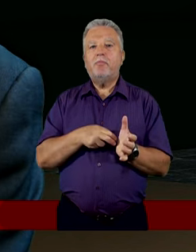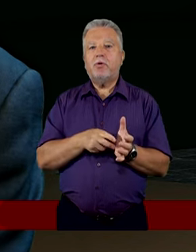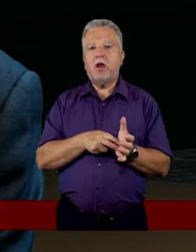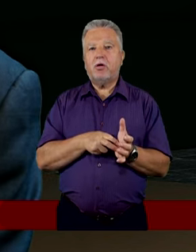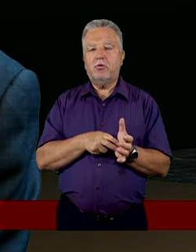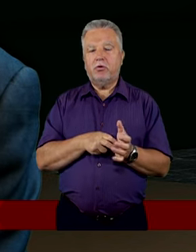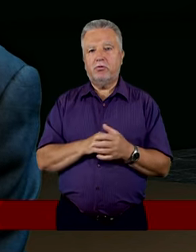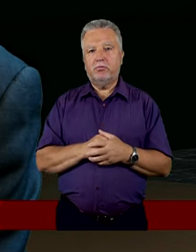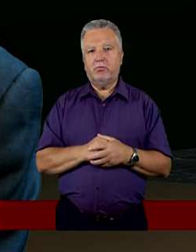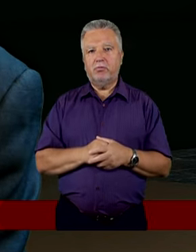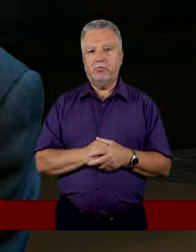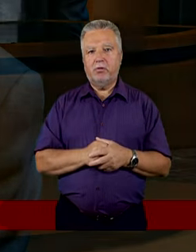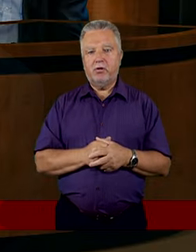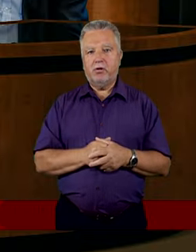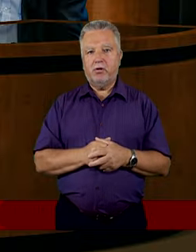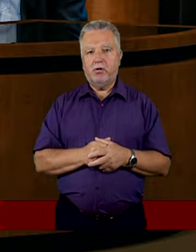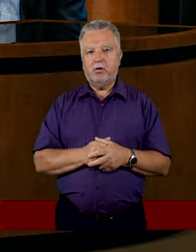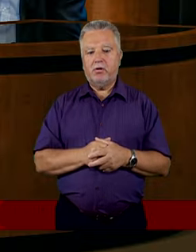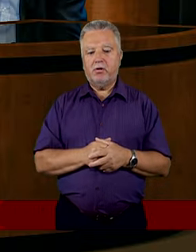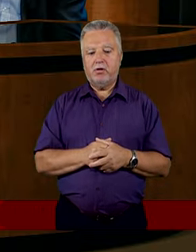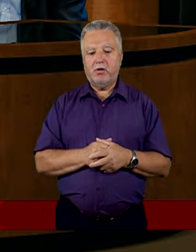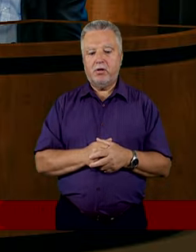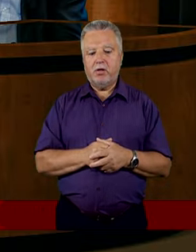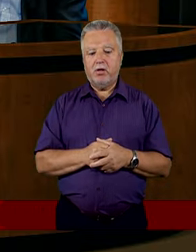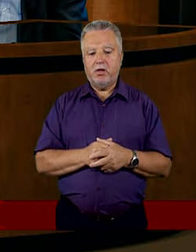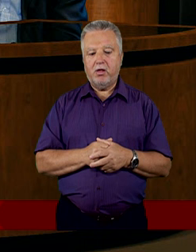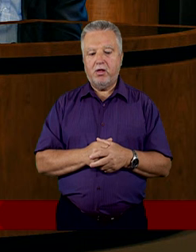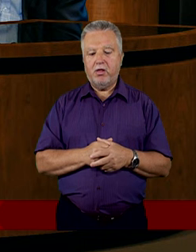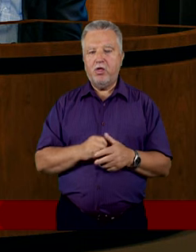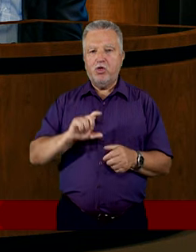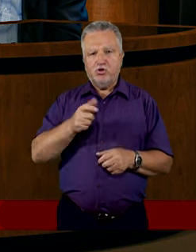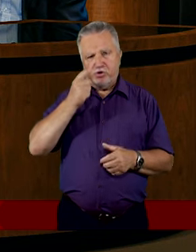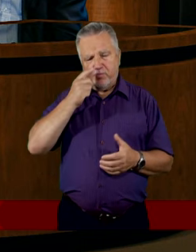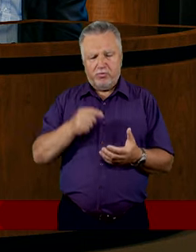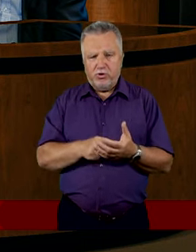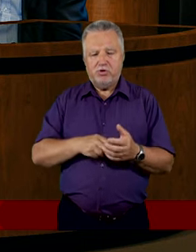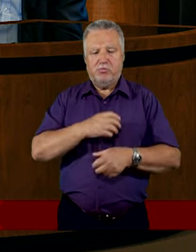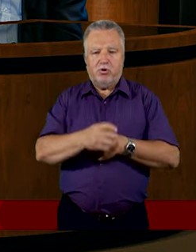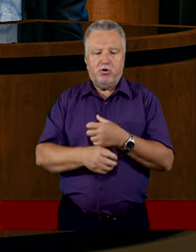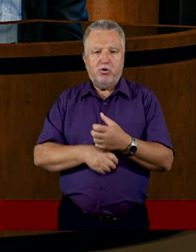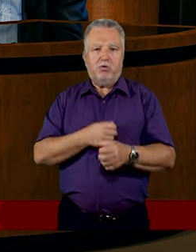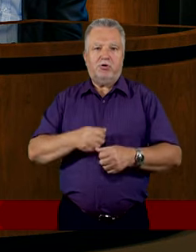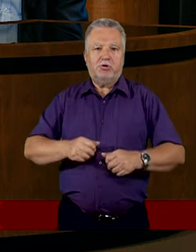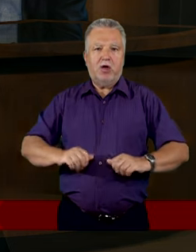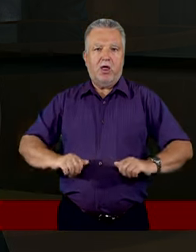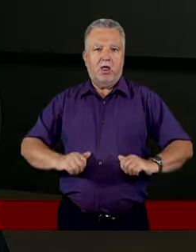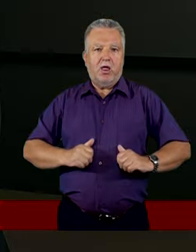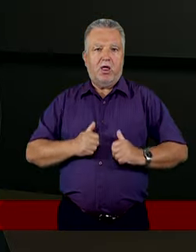zabrakło, Ducha Świętego. Mm-hmm. Czyli co należy robić,